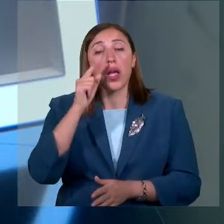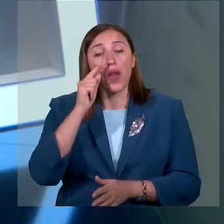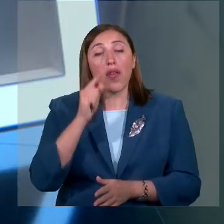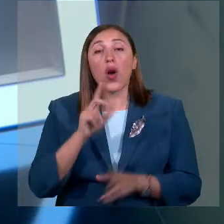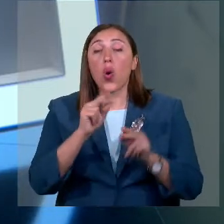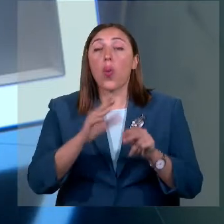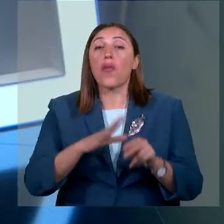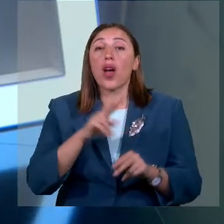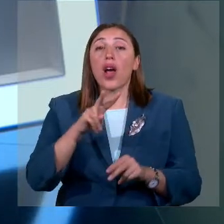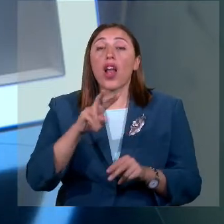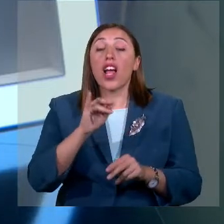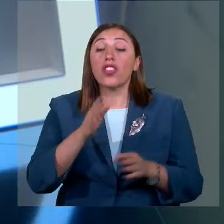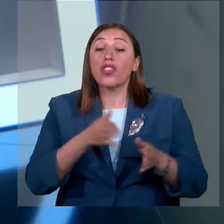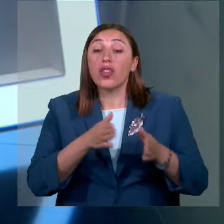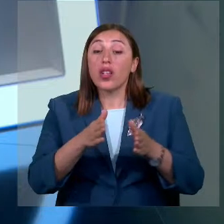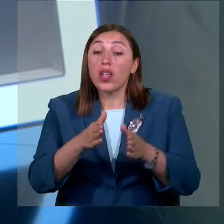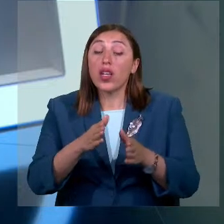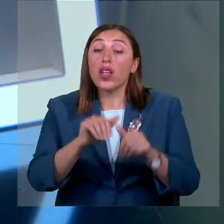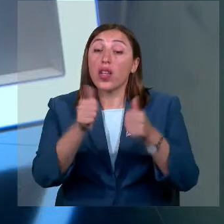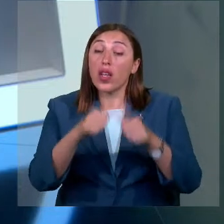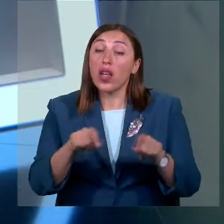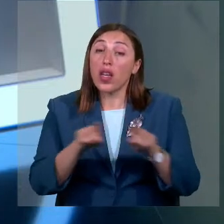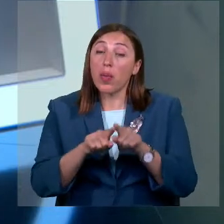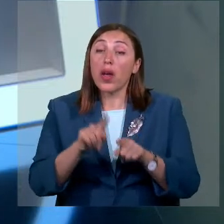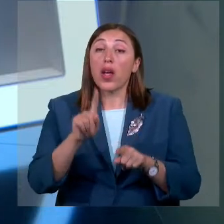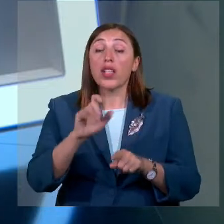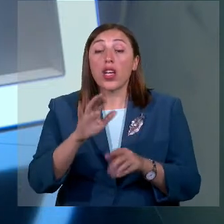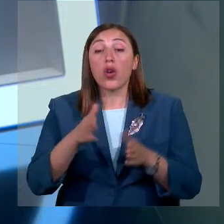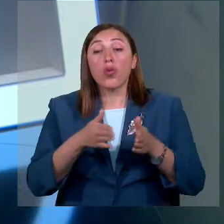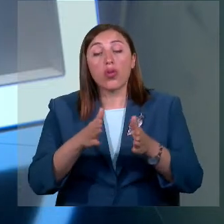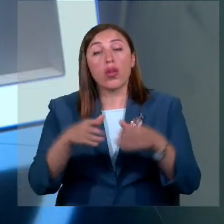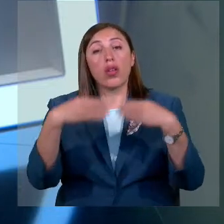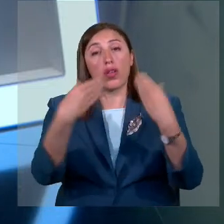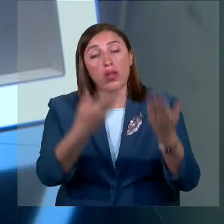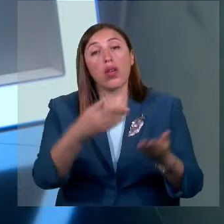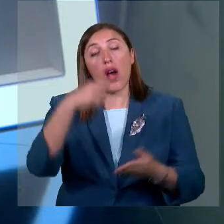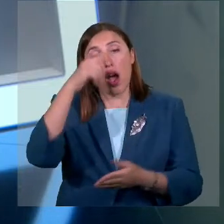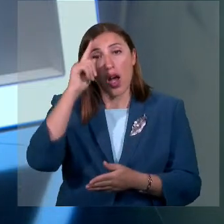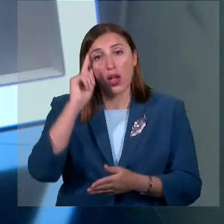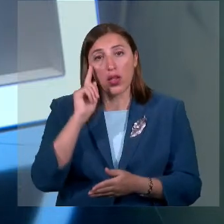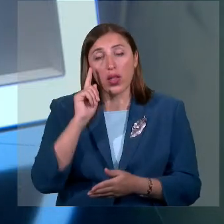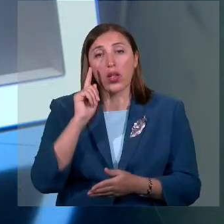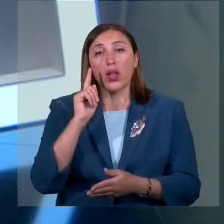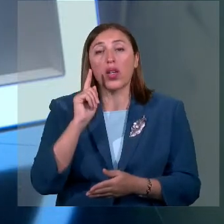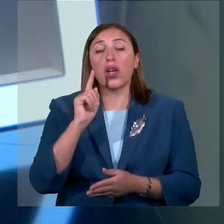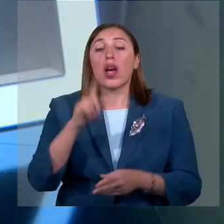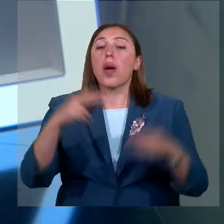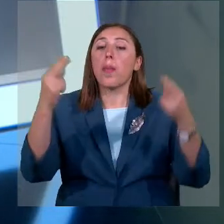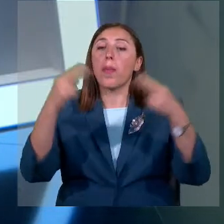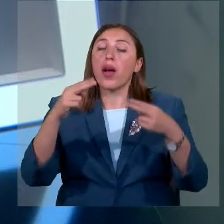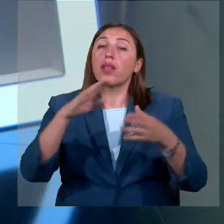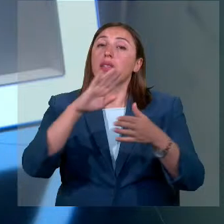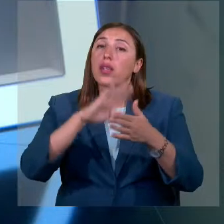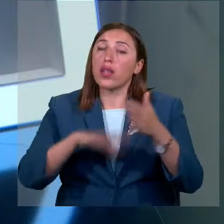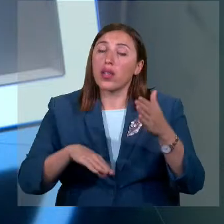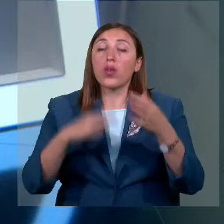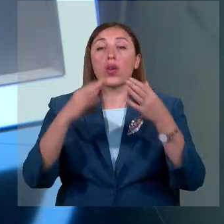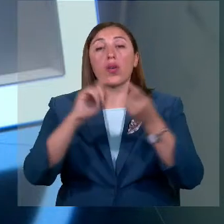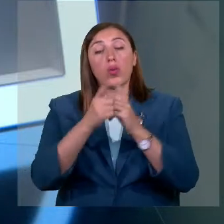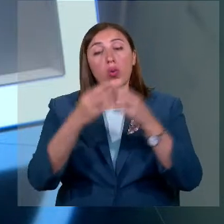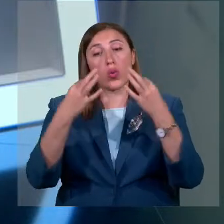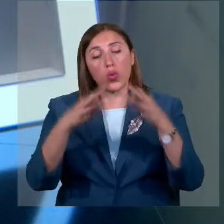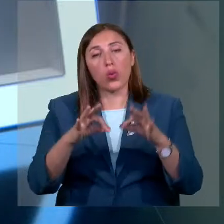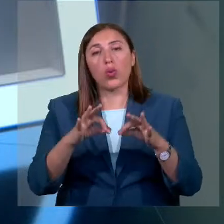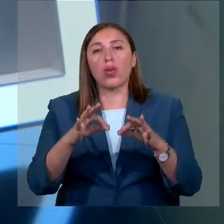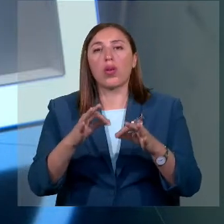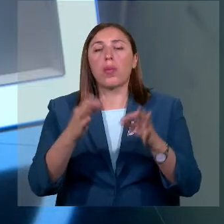Լաչինի միջանցքի օրինակով Զանգեզուրի միջանցք տրամադրել Ադրբեջանին, ինչն առանց մաքսակետերի տեղադրման թույլ կտա ուղիղ